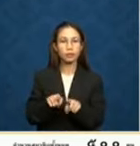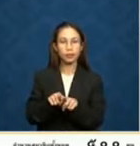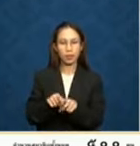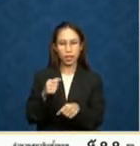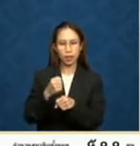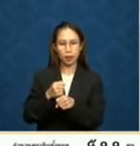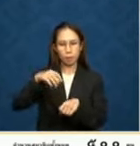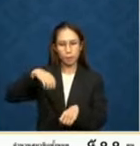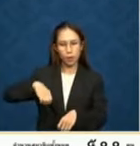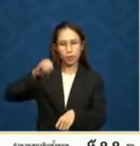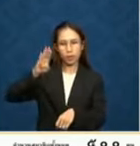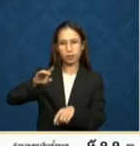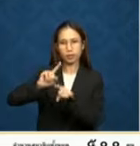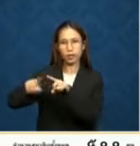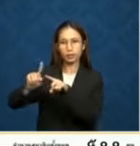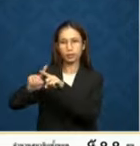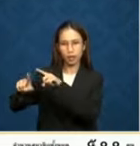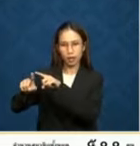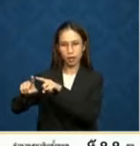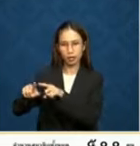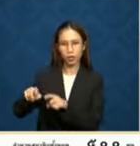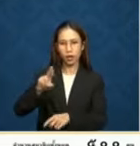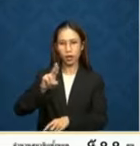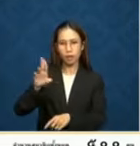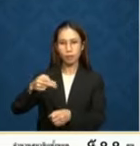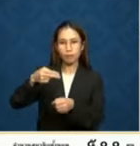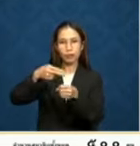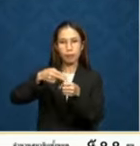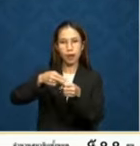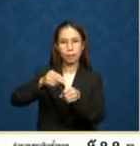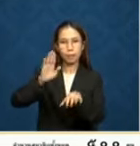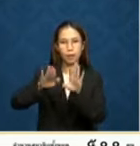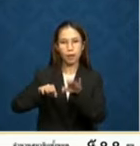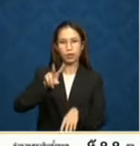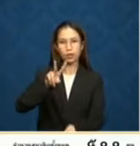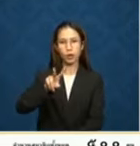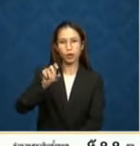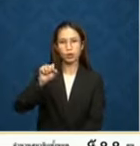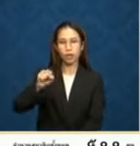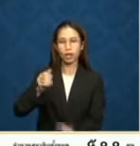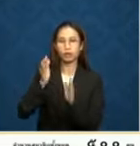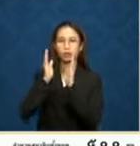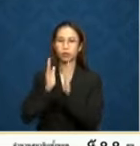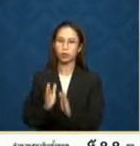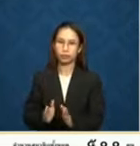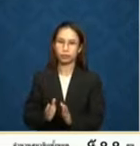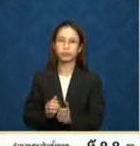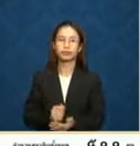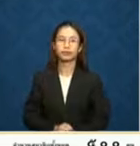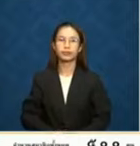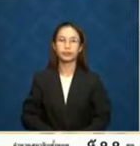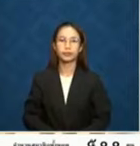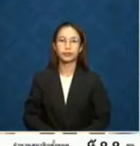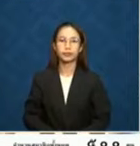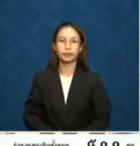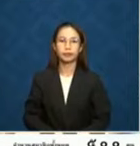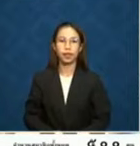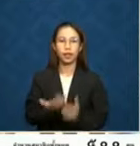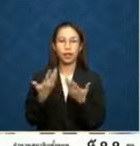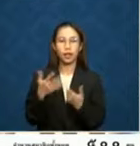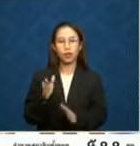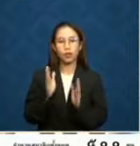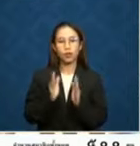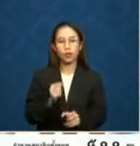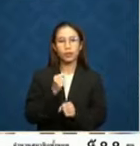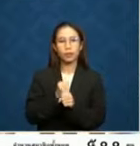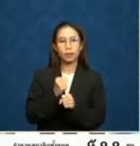าคอุศากรรมลดยนต์ในระบบสันดาบประมาณ 2 แสนคนถามว่าแล้วพันังานเพื่